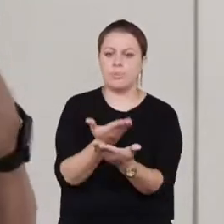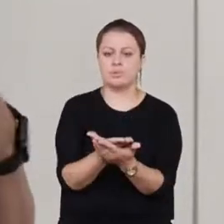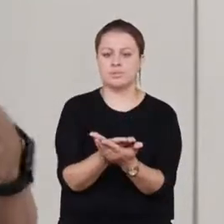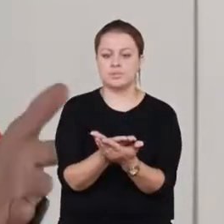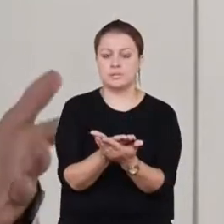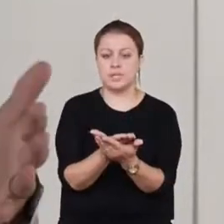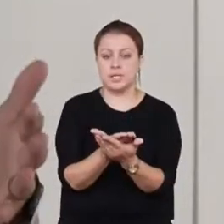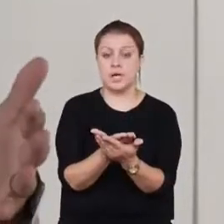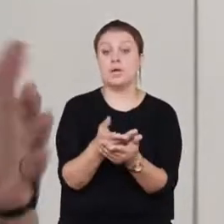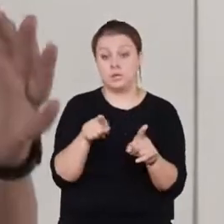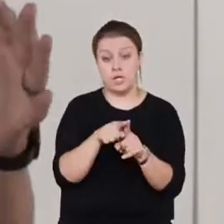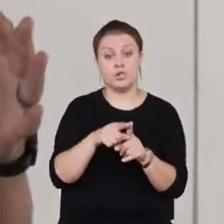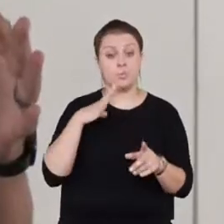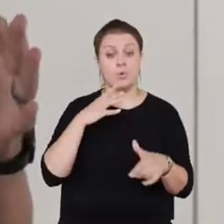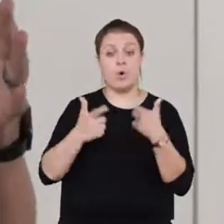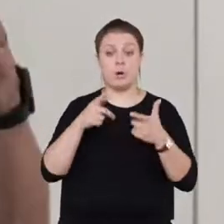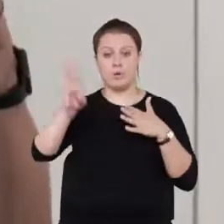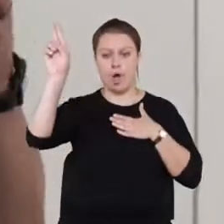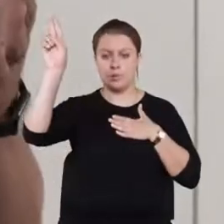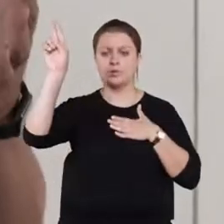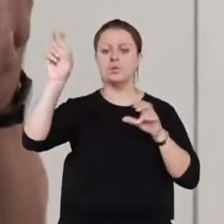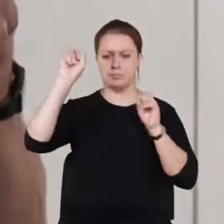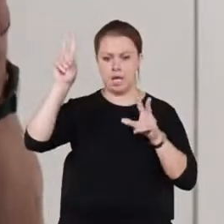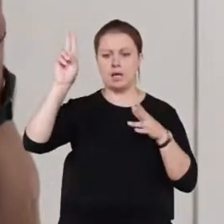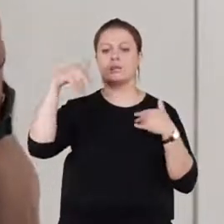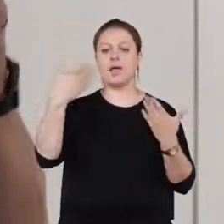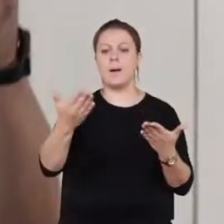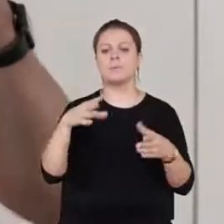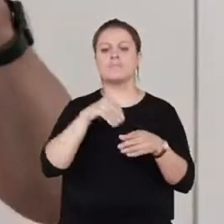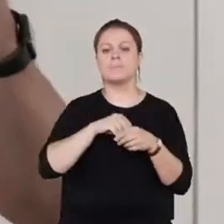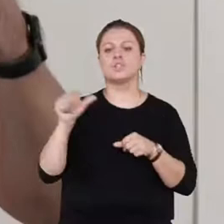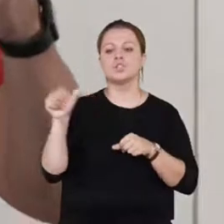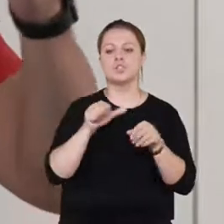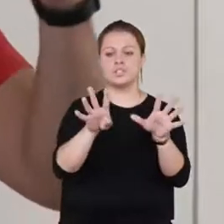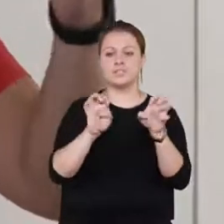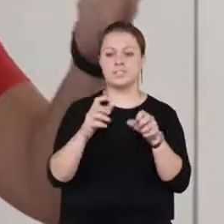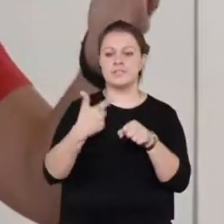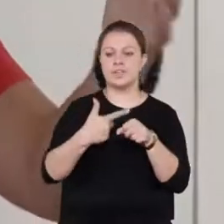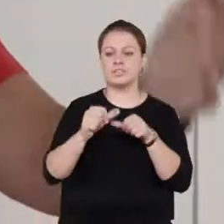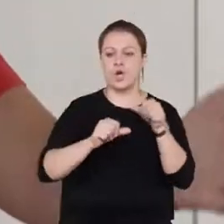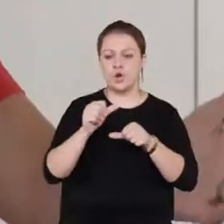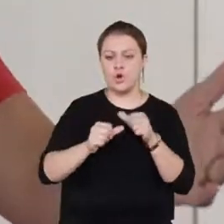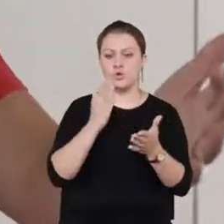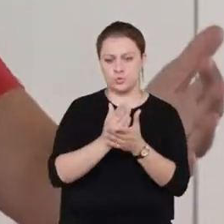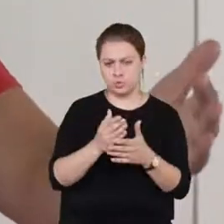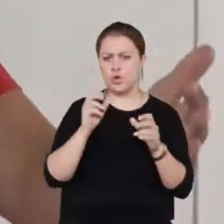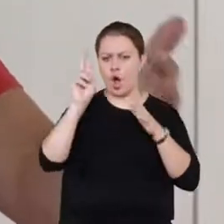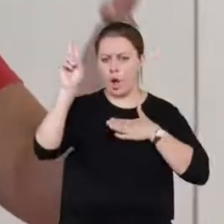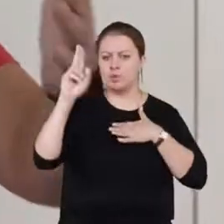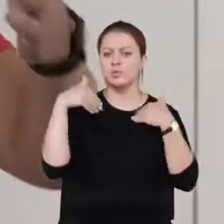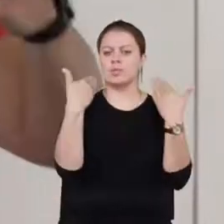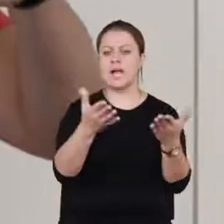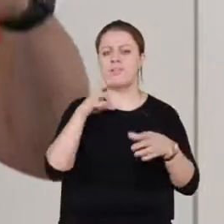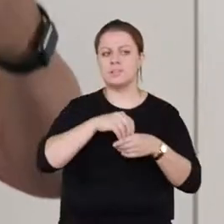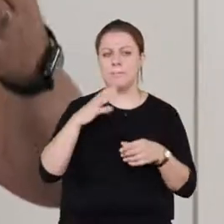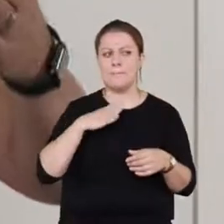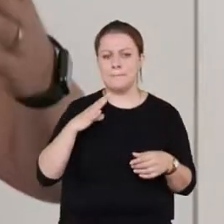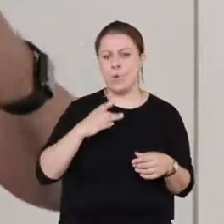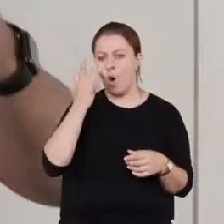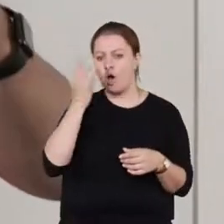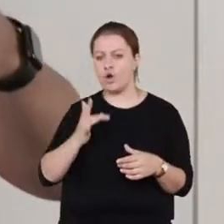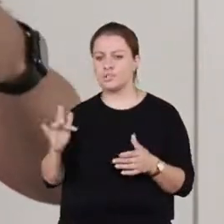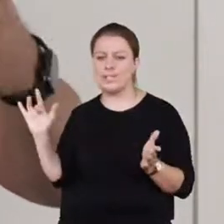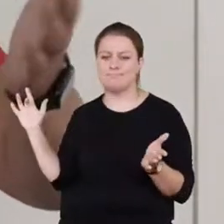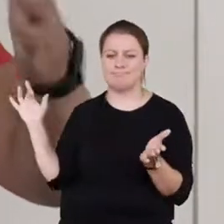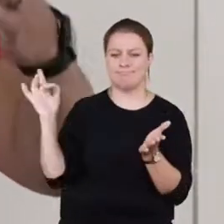i ona też została obiecana. I w roku 1920, w momencie kiedy bolszewicy podchodzą do Warszawy, ta